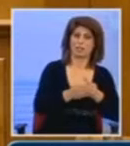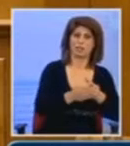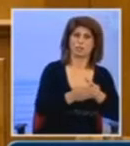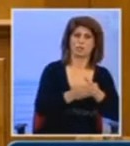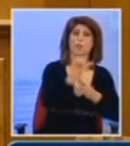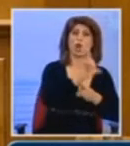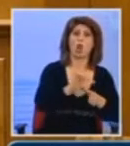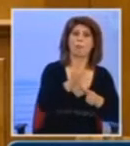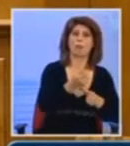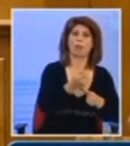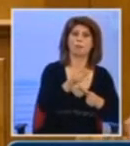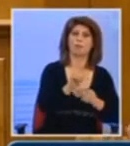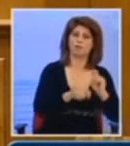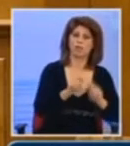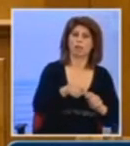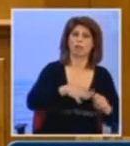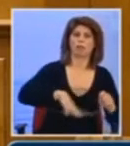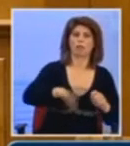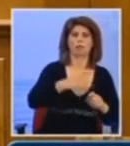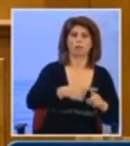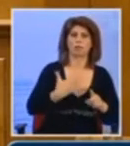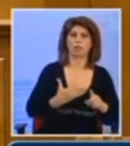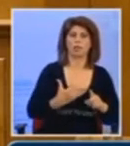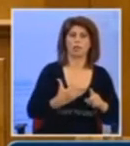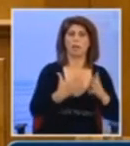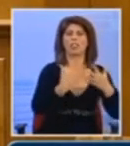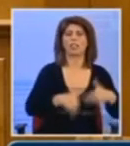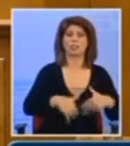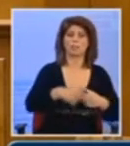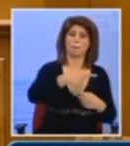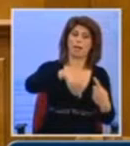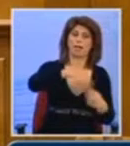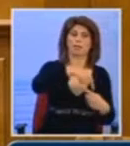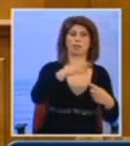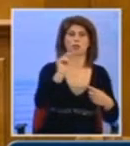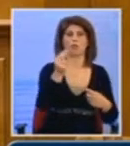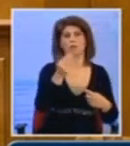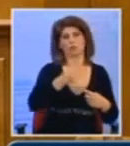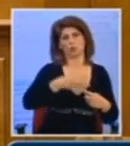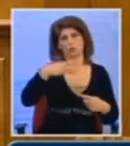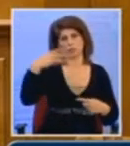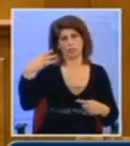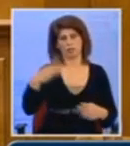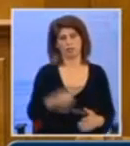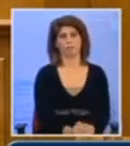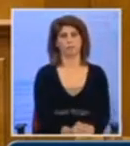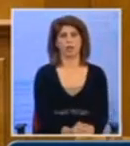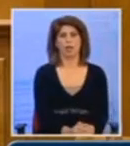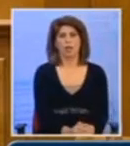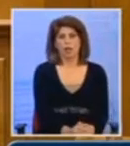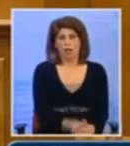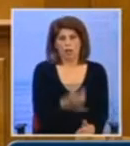λόμπι της δραχμής που αρχίζει και δημιουργείται στη χώρα και έχει κάποιους θειασσότες ανάμεσα στους βουλευτές του ΣΥΡΙΖΑ.